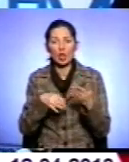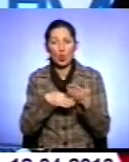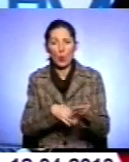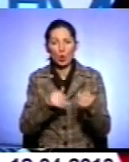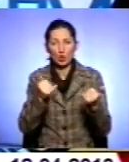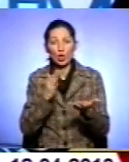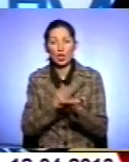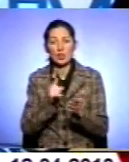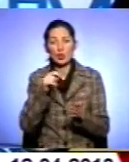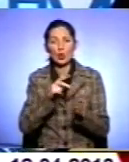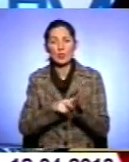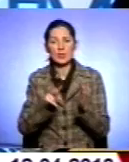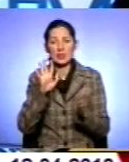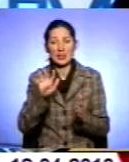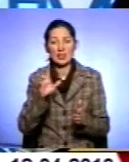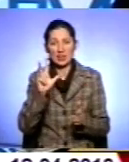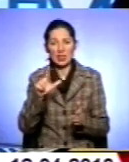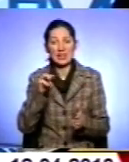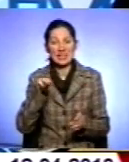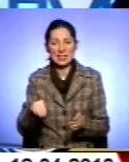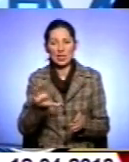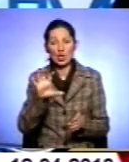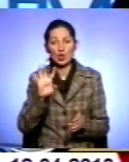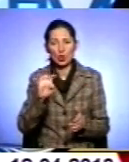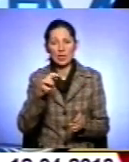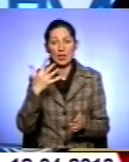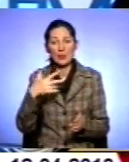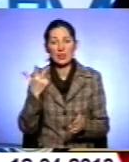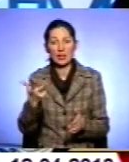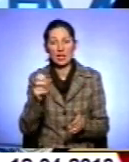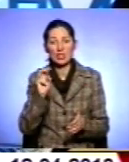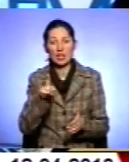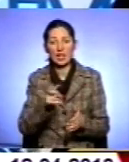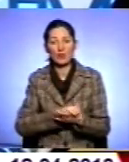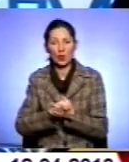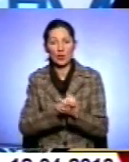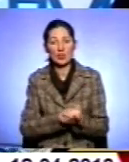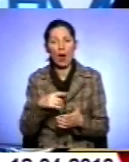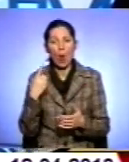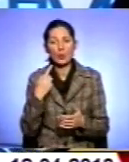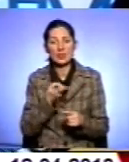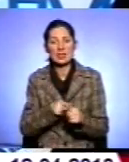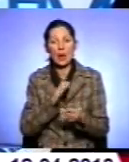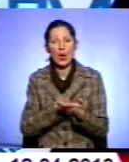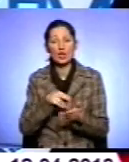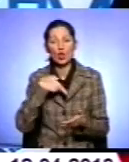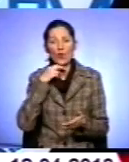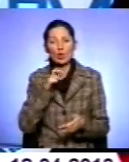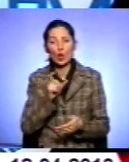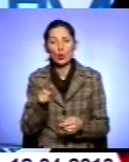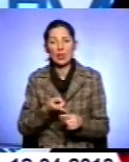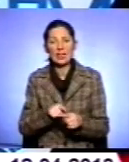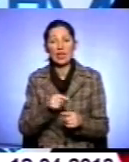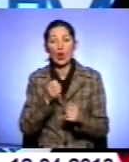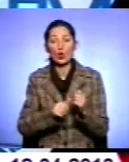173 тисячі 453 членів товариства в області. Це мається на увазі люди, які